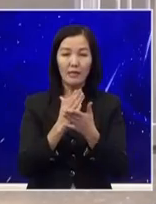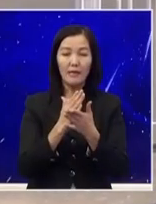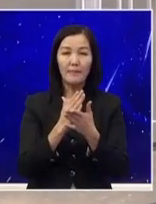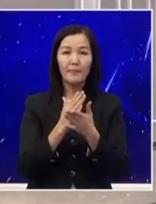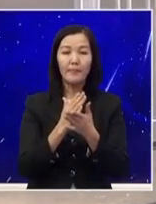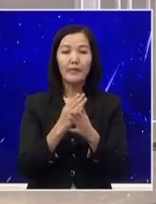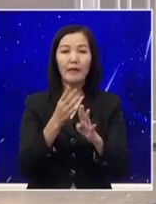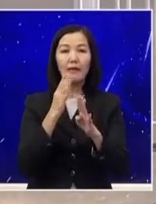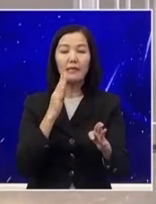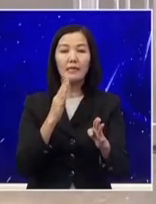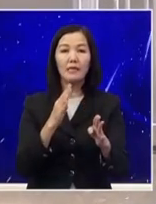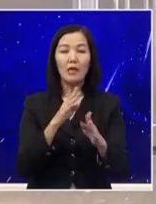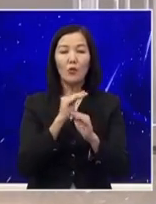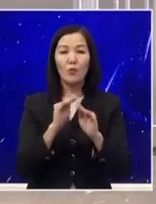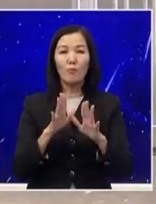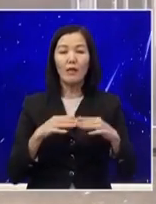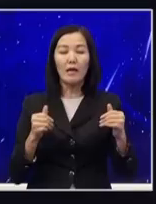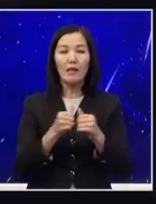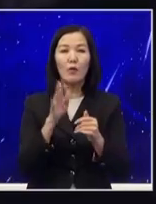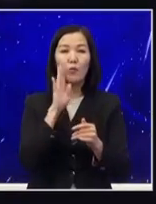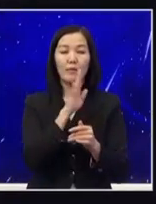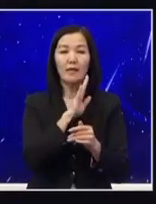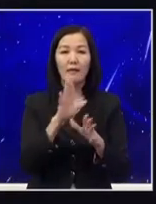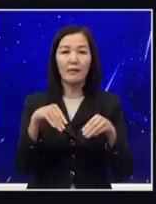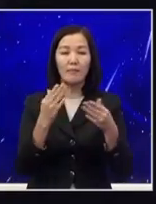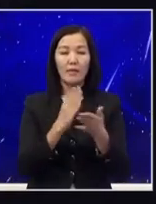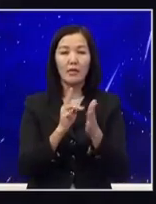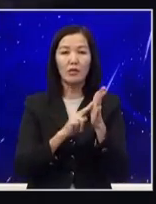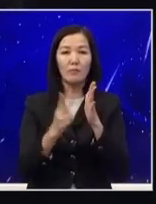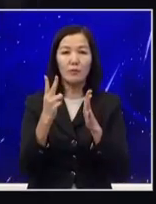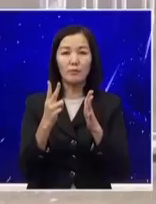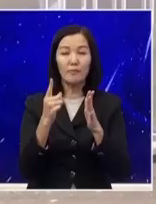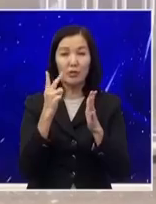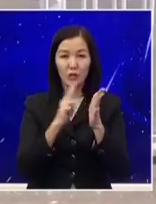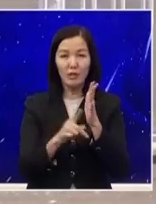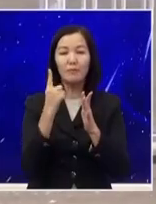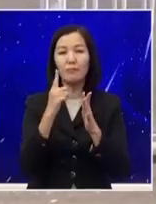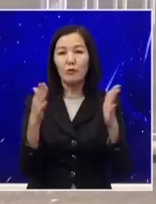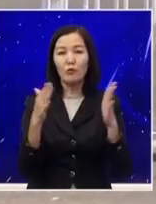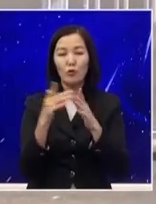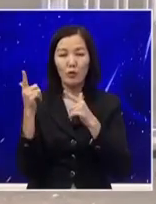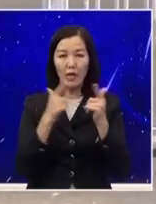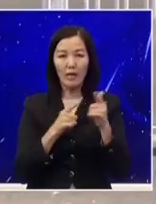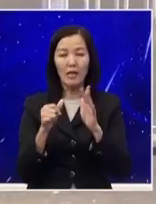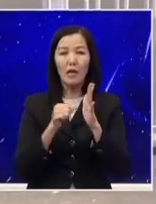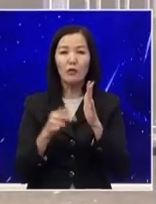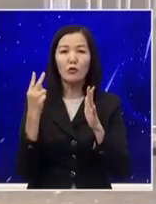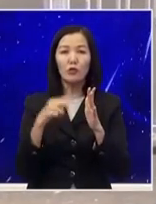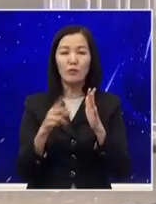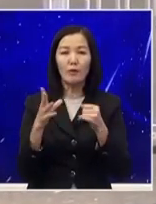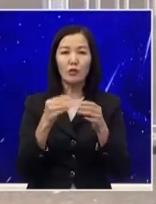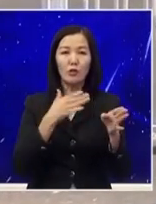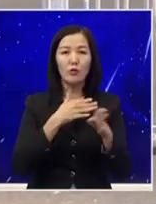кезекте тұрған азаматтарға, көп балалы аналарға берілетін үйлер. Қазіргі кезде 71 үй дайын. Бүкіл осы 620 коттеджге бөлінген